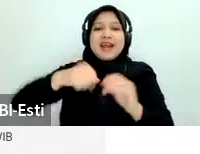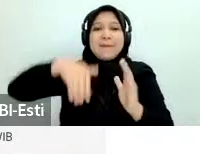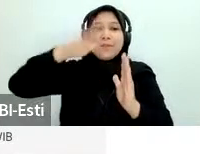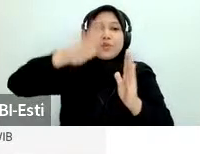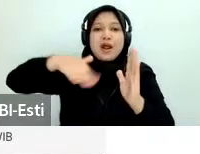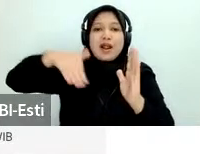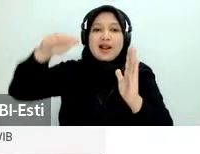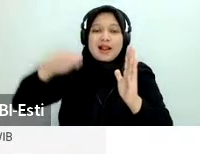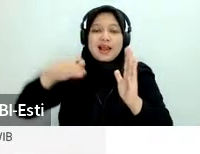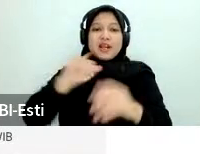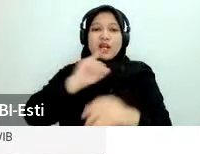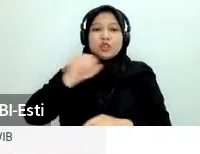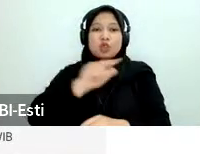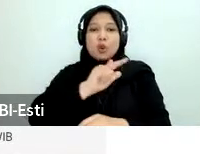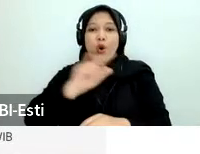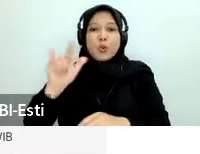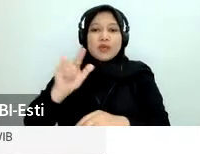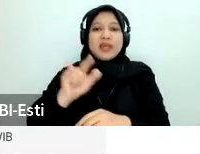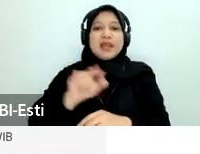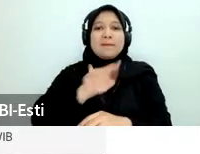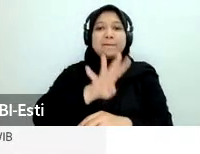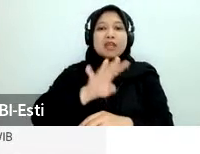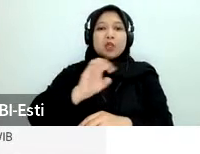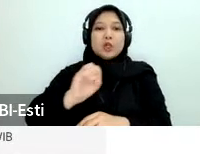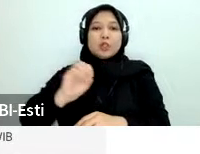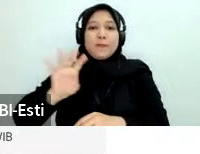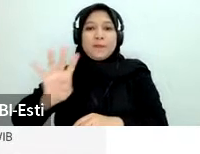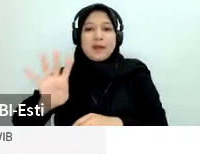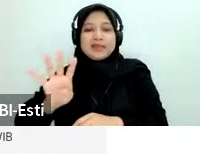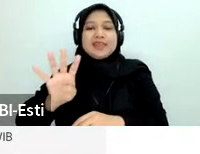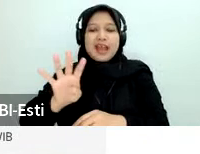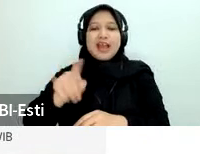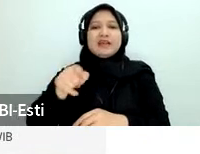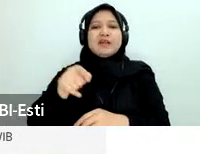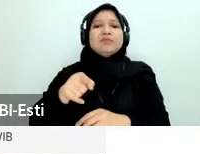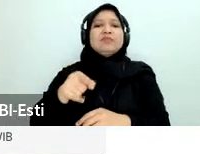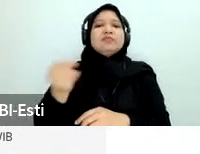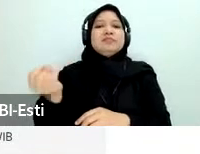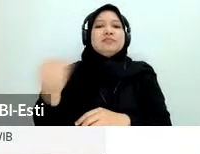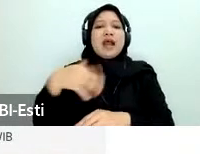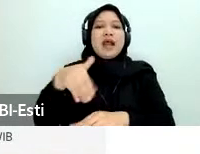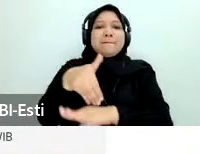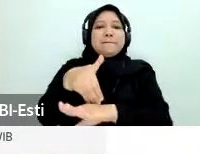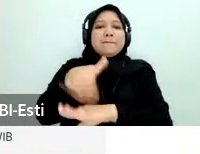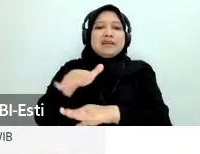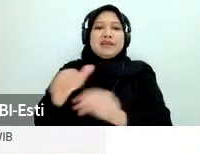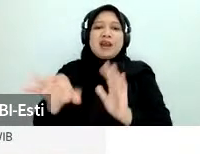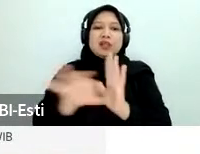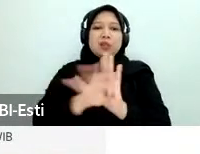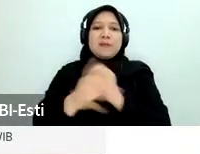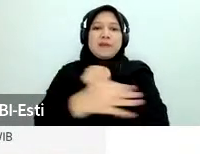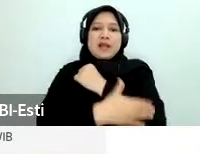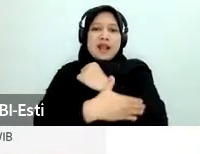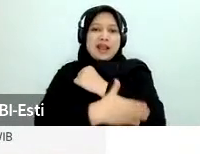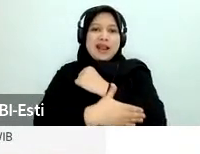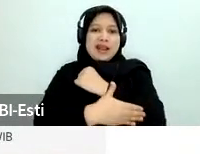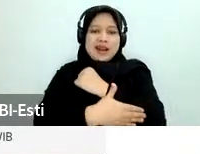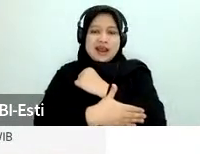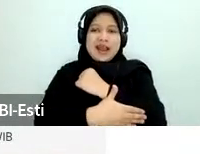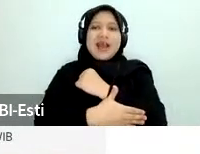itu dianggap menghina lembaga negara dan tentu saja hal tersebut dibantah oleh pakar hukum